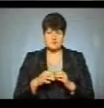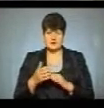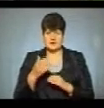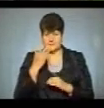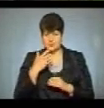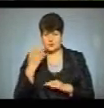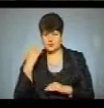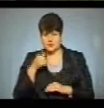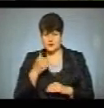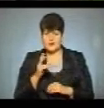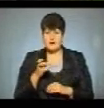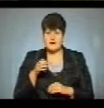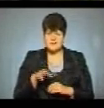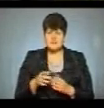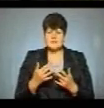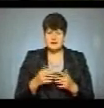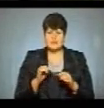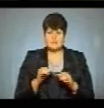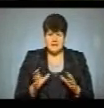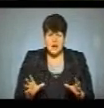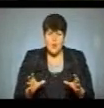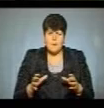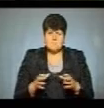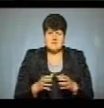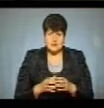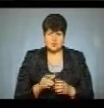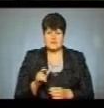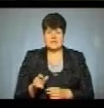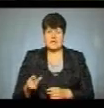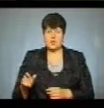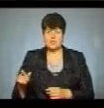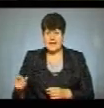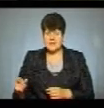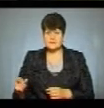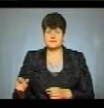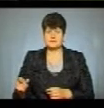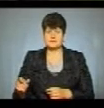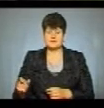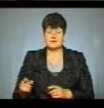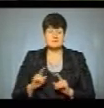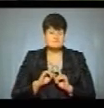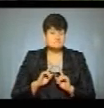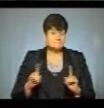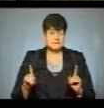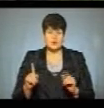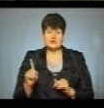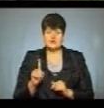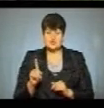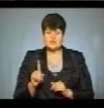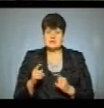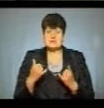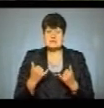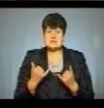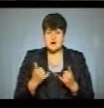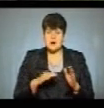року. Катя настільки вміла об'єднувати людей феноменально, да, що навіть зараз,